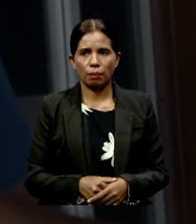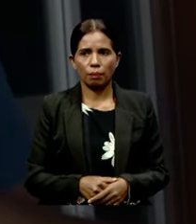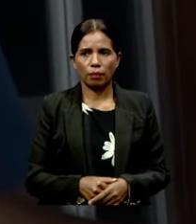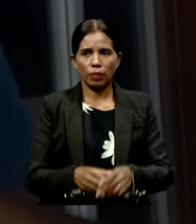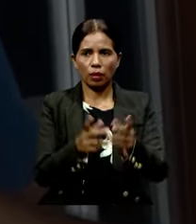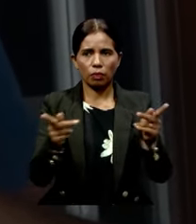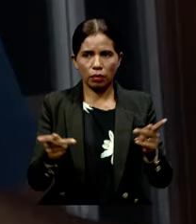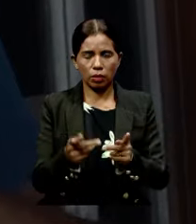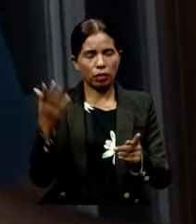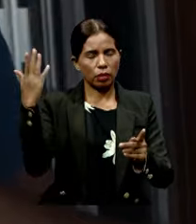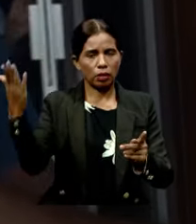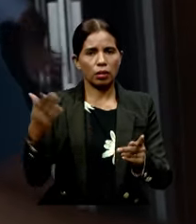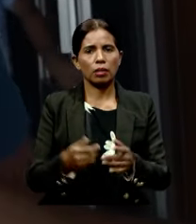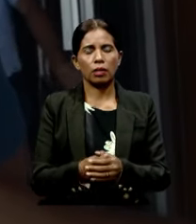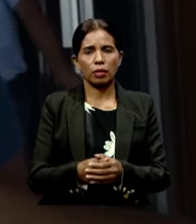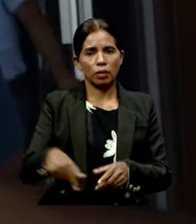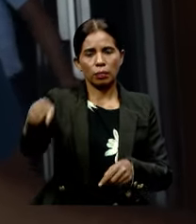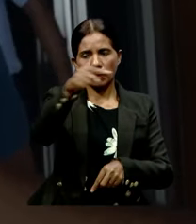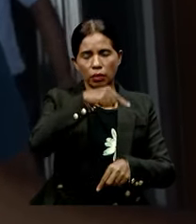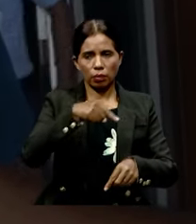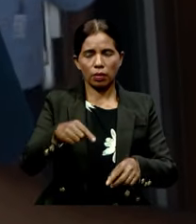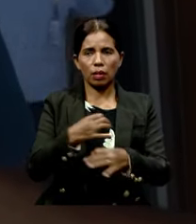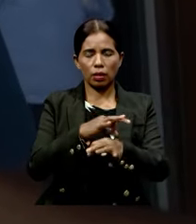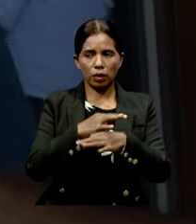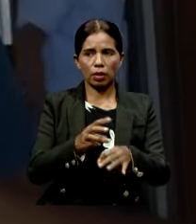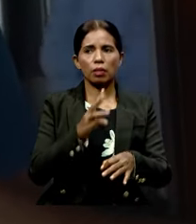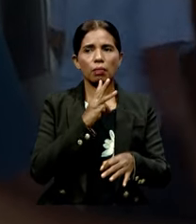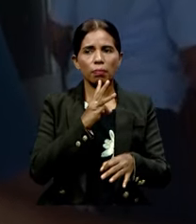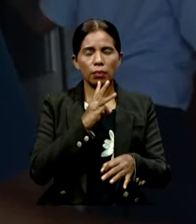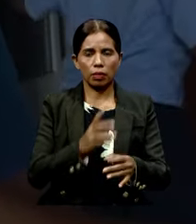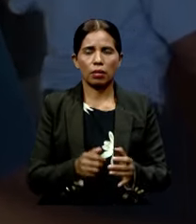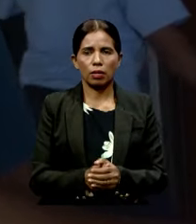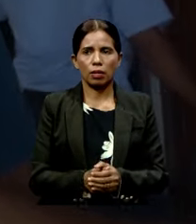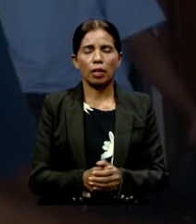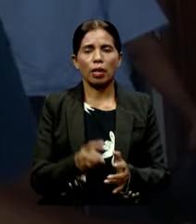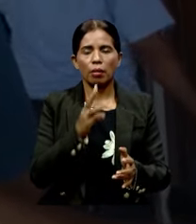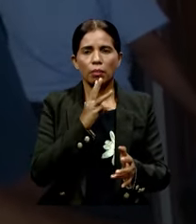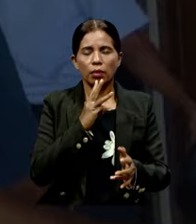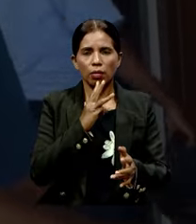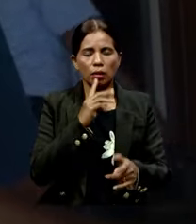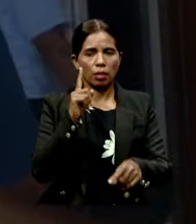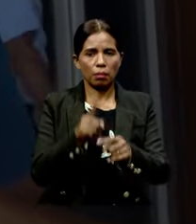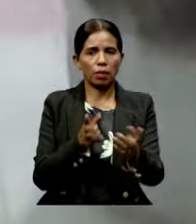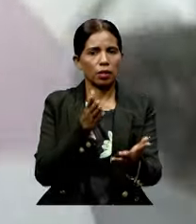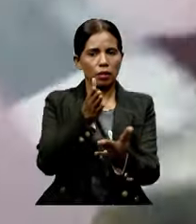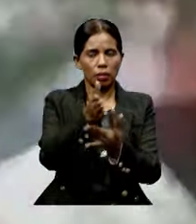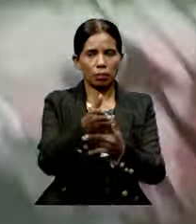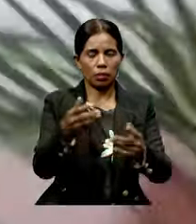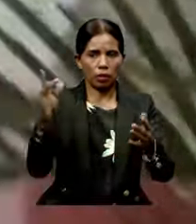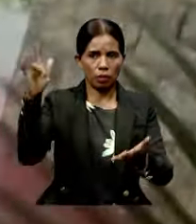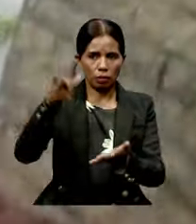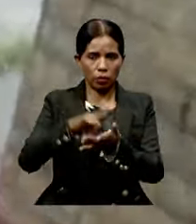fati liliu ia be bundara ne ba para bele normalize tia be saluranga esgoto ne ba para bele bele la bele tama hoto mai ha be aeroporto